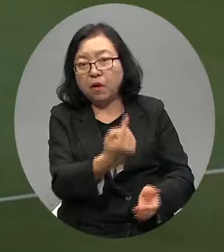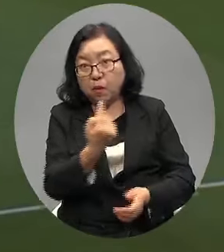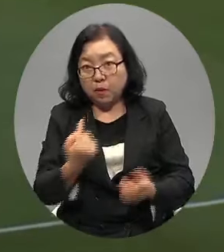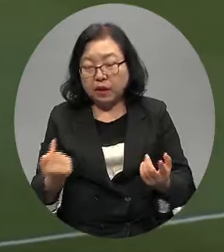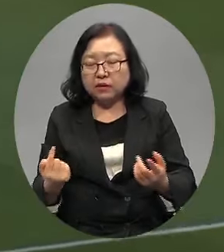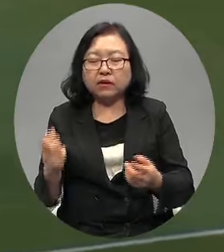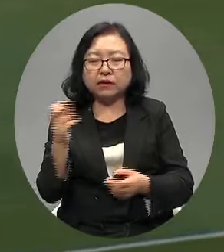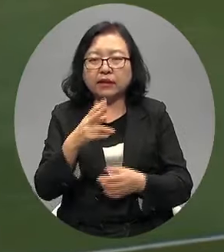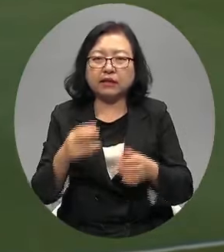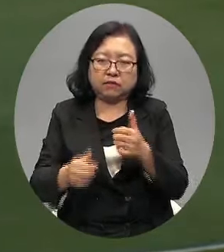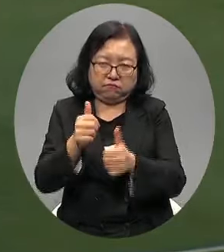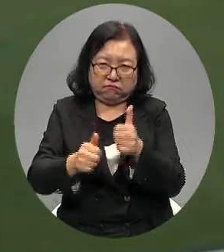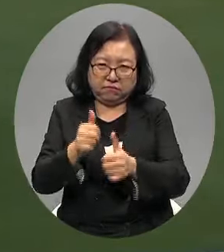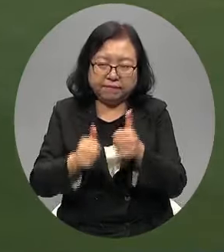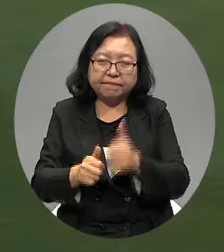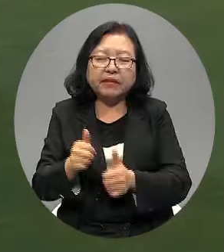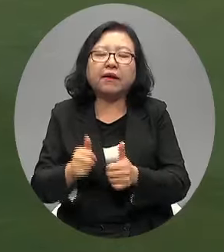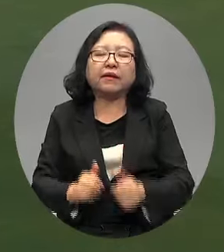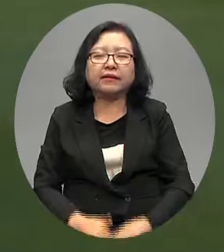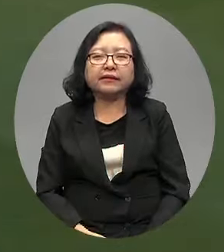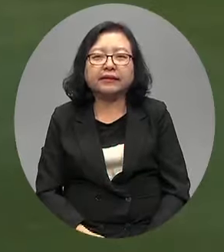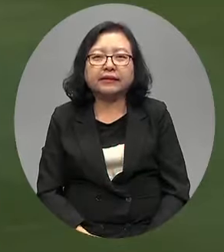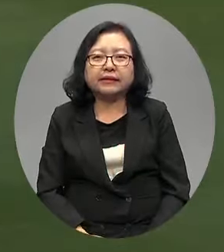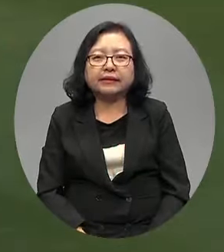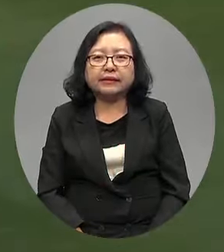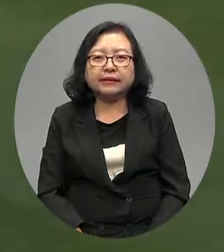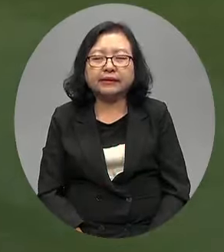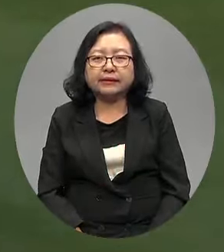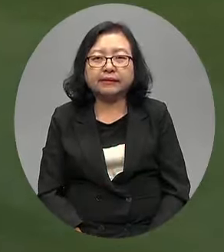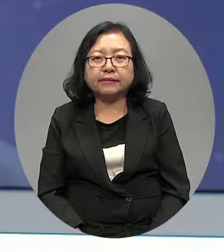도전합니다. MBC 뉴스 이승준입니다.